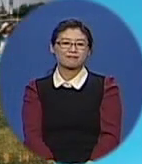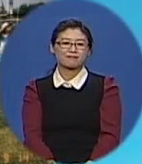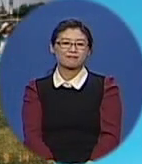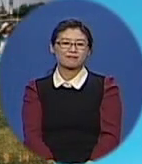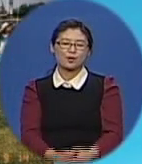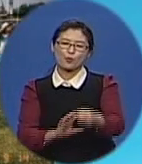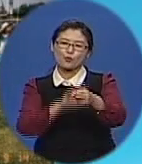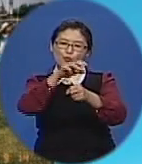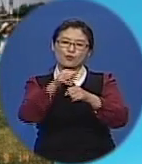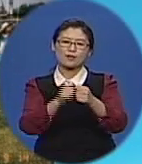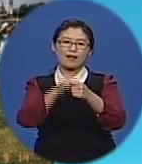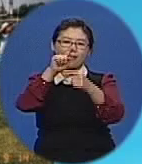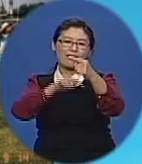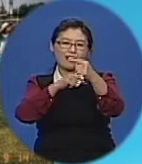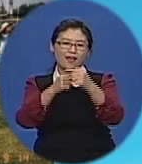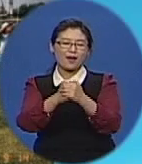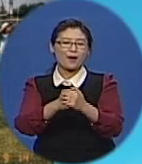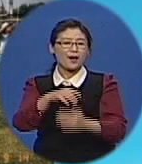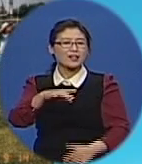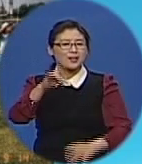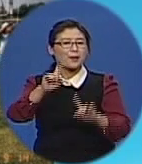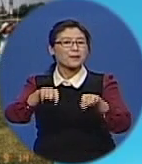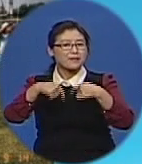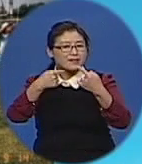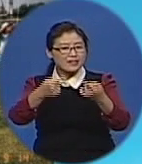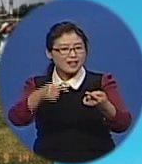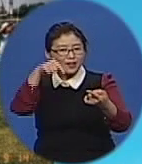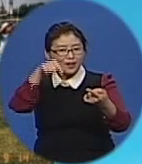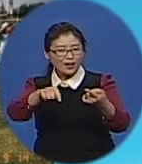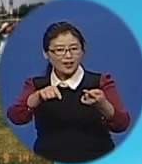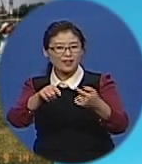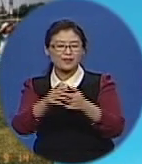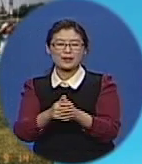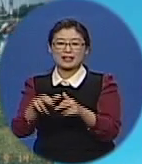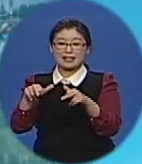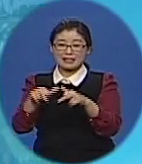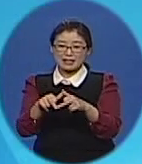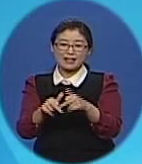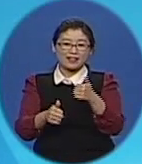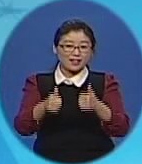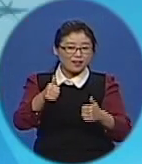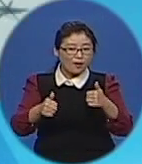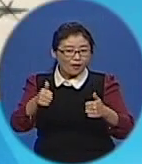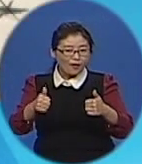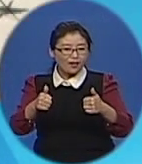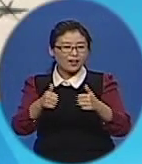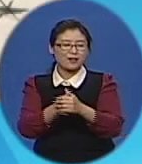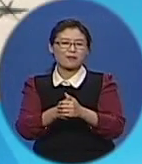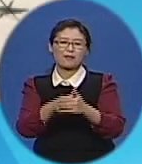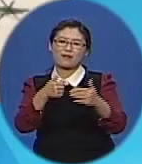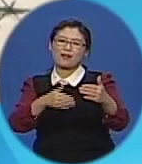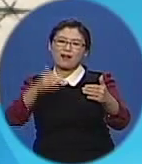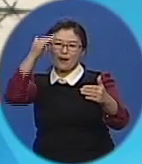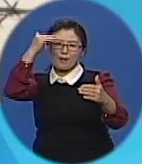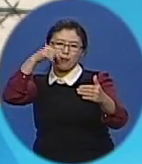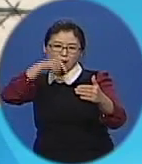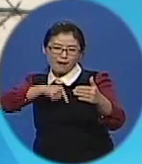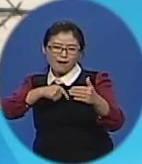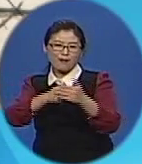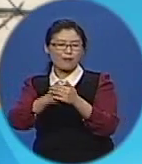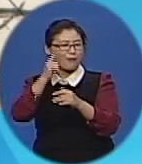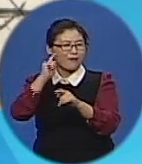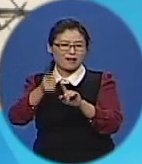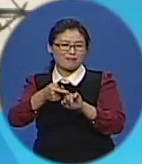하지만 국제대회 첫 참가라는 의의를 지닌 이 대회는 장애인들의 경기였던 만큼 국내외에서 별다른 주목은